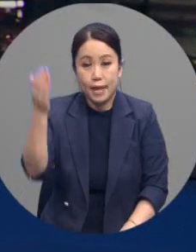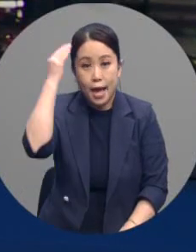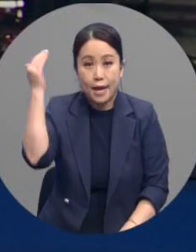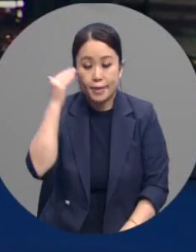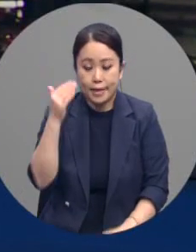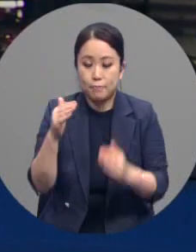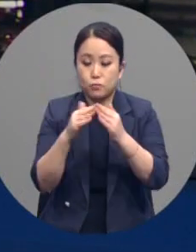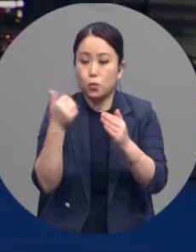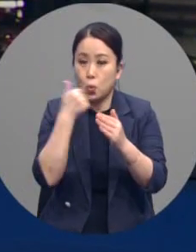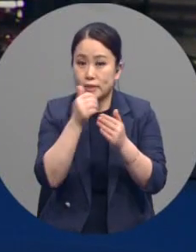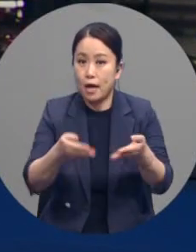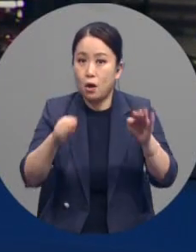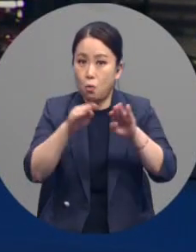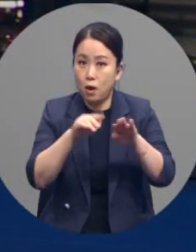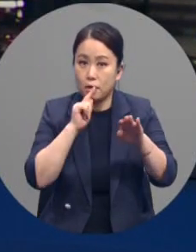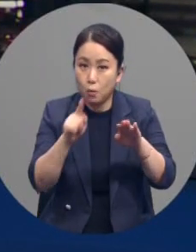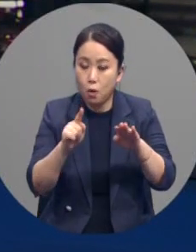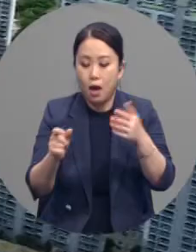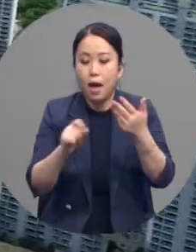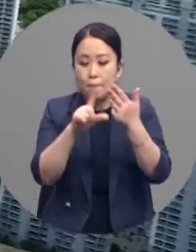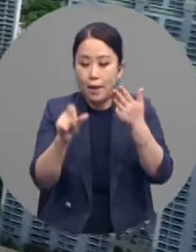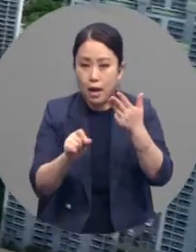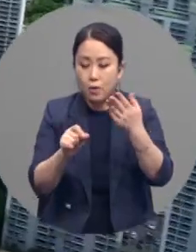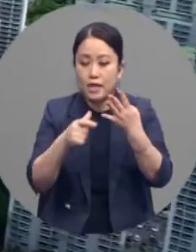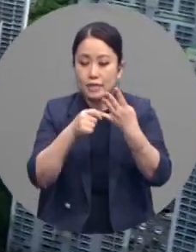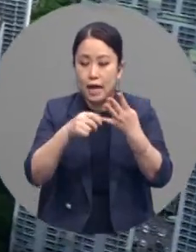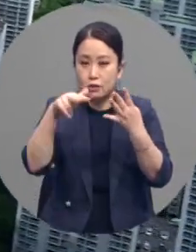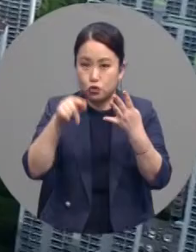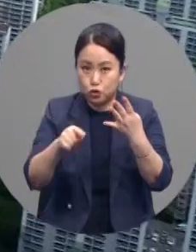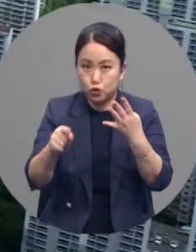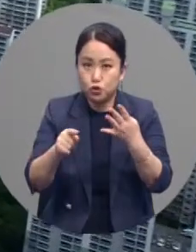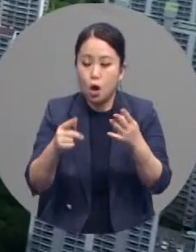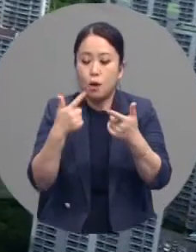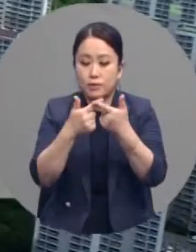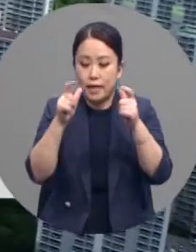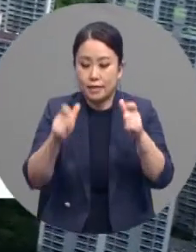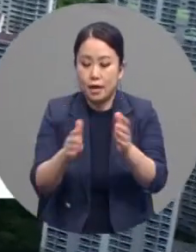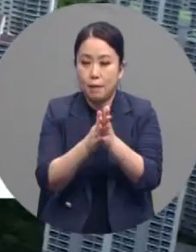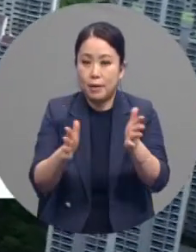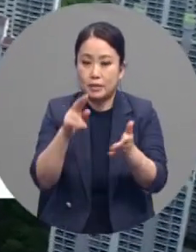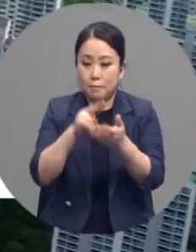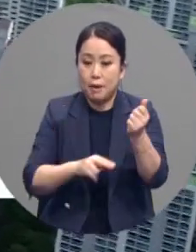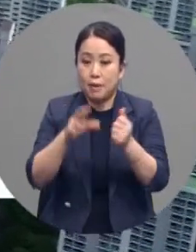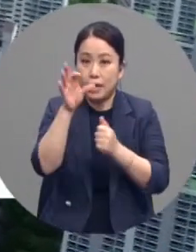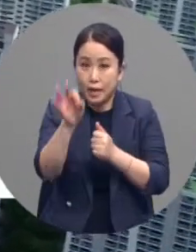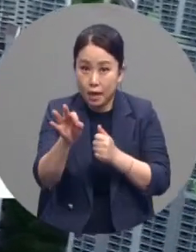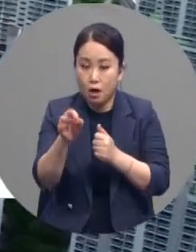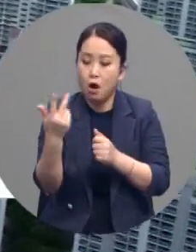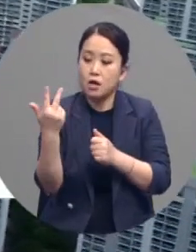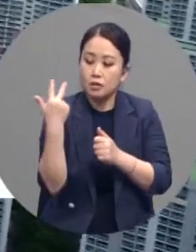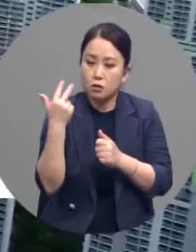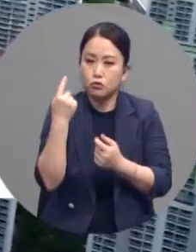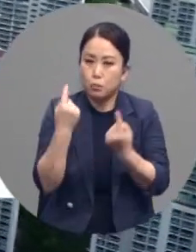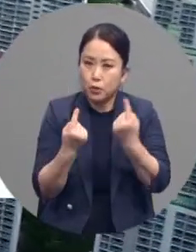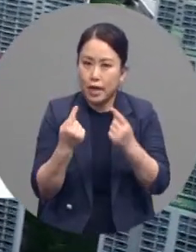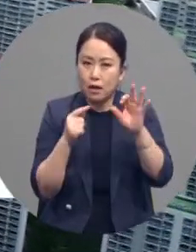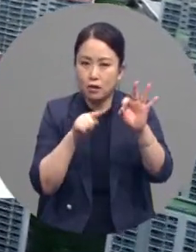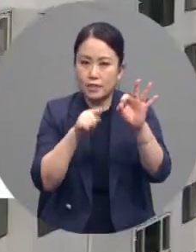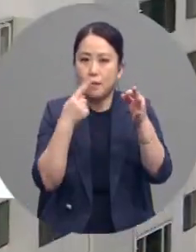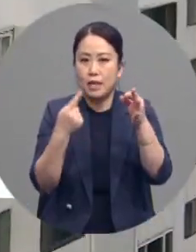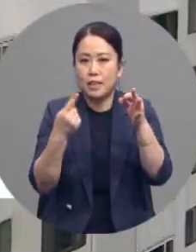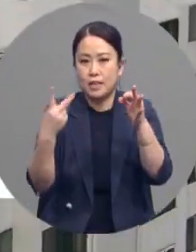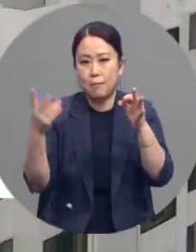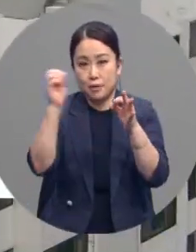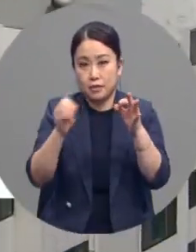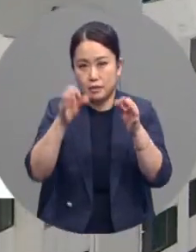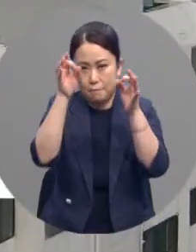한국 부동산 원 에 따르면 8월 4주차 부산지역 아파트 매매가격은 전주대비 0.1 2% 하락해 2주전